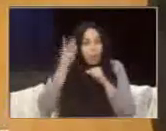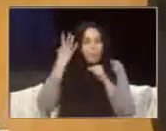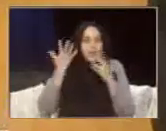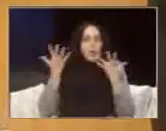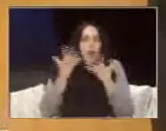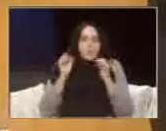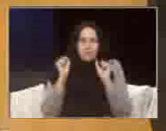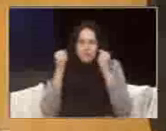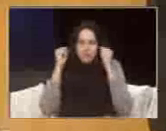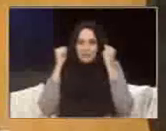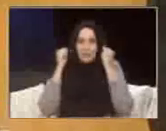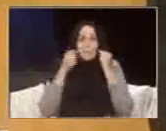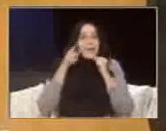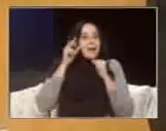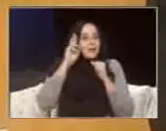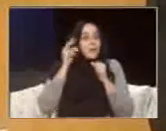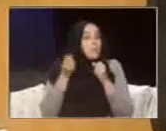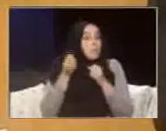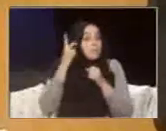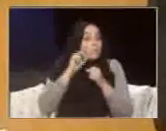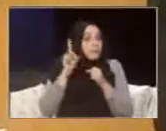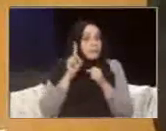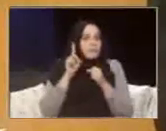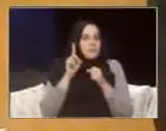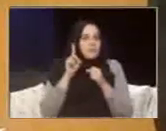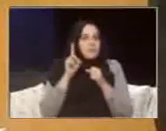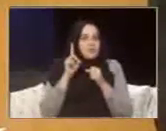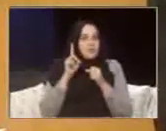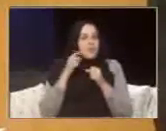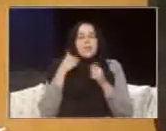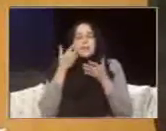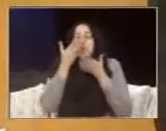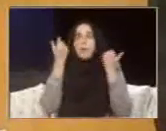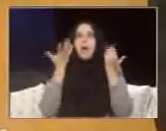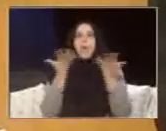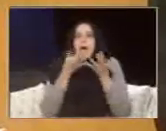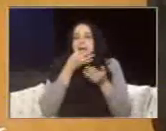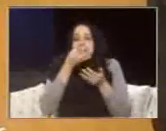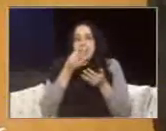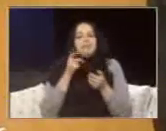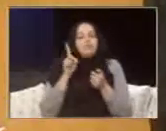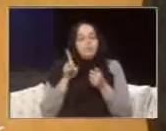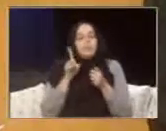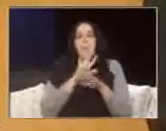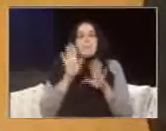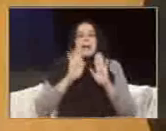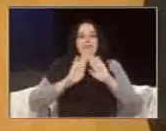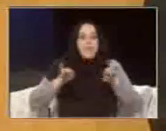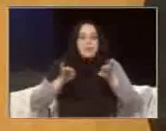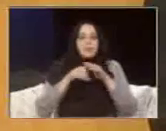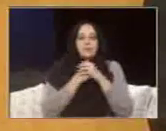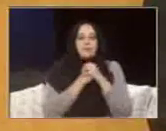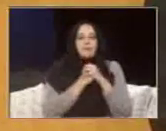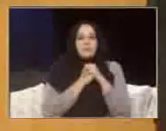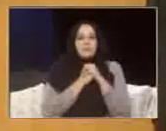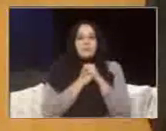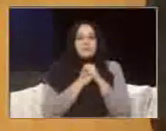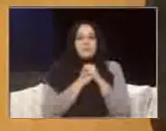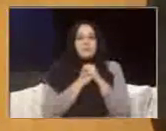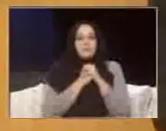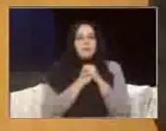غاضب لا يقع بشرط الغضب الشديد. نعم، لا الغضب الذي لا يعي فيه. نعم، الذي يعرفه الناس، الغضب اللي يعرف الناس،